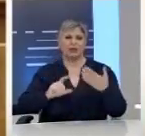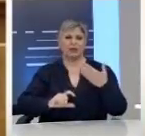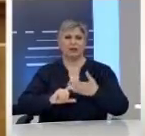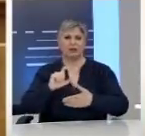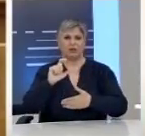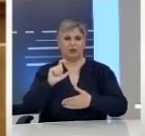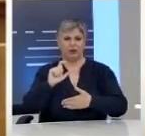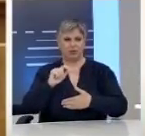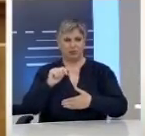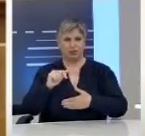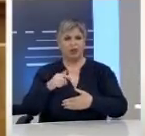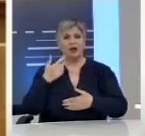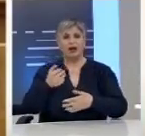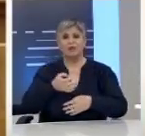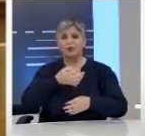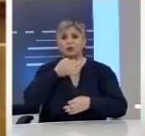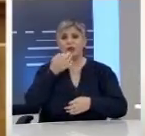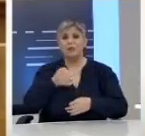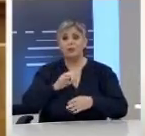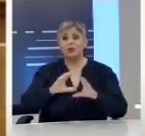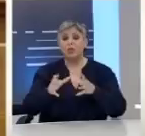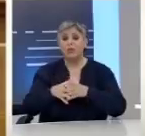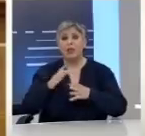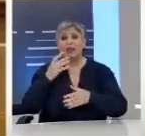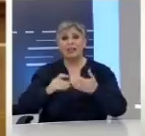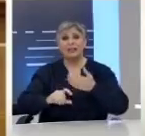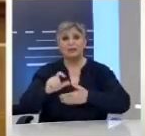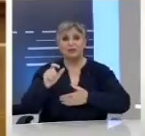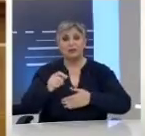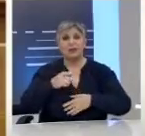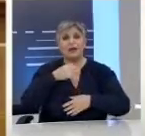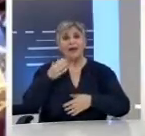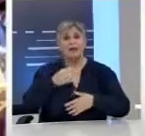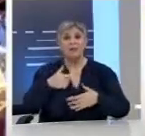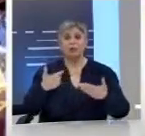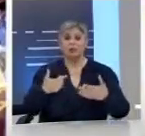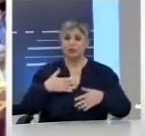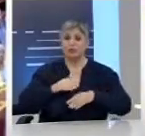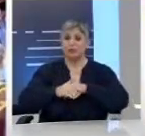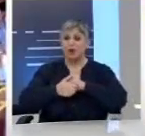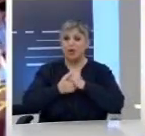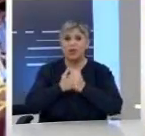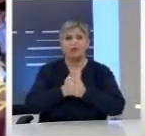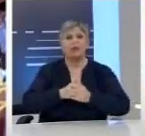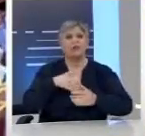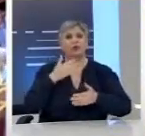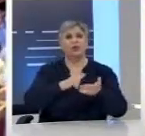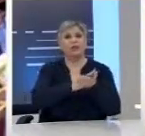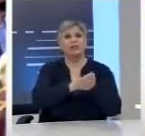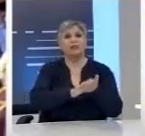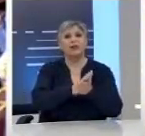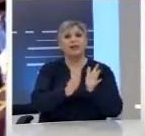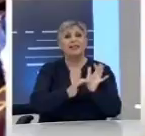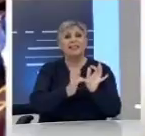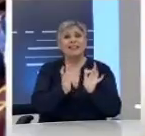τελείωσε την ομιλία του ότι το κόμμα αυτό αγωνίζεται για του Χριστού την πίστη, την Αγία και της πατρίδας την ελευθερία. Για του